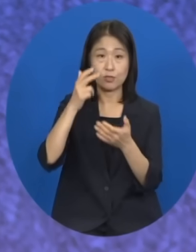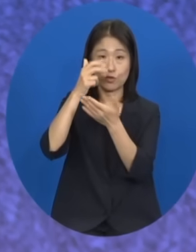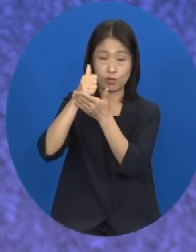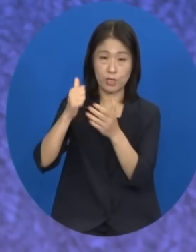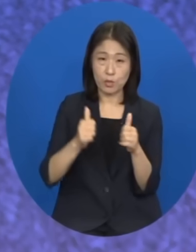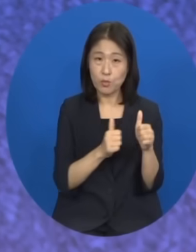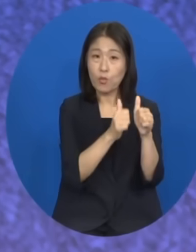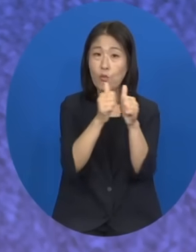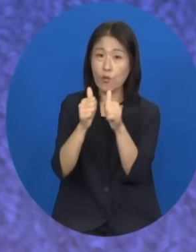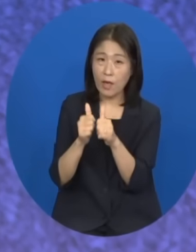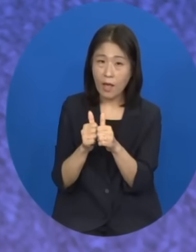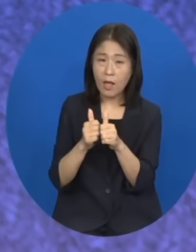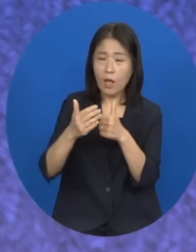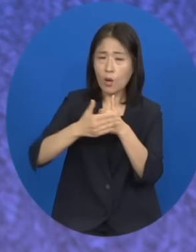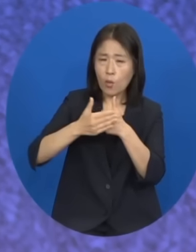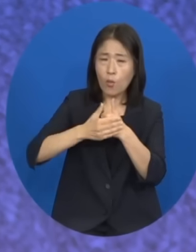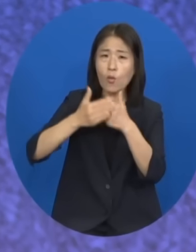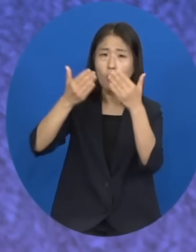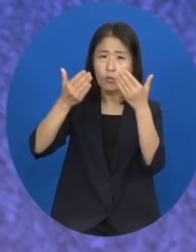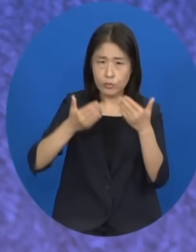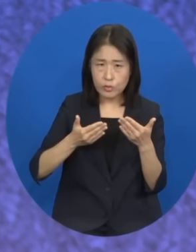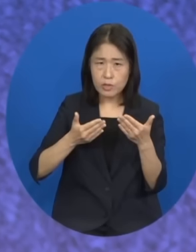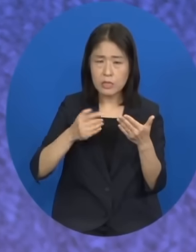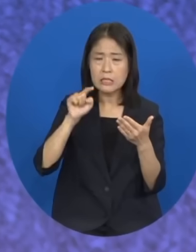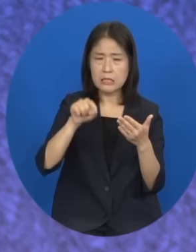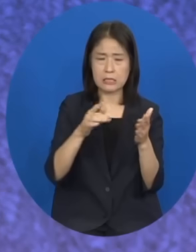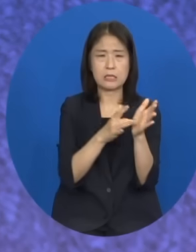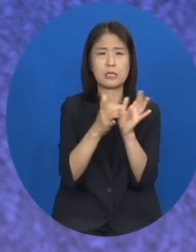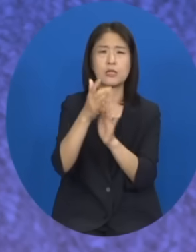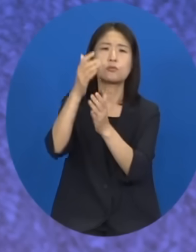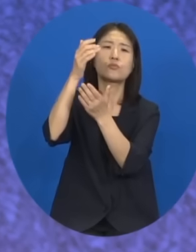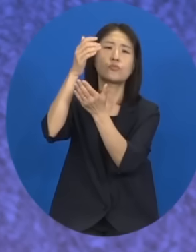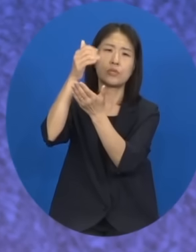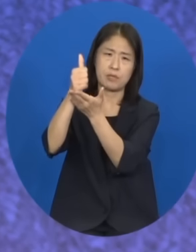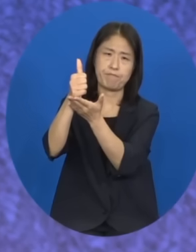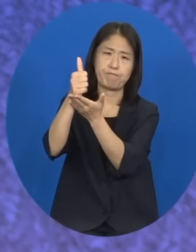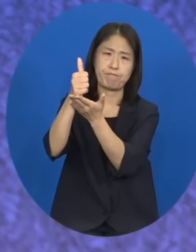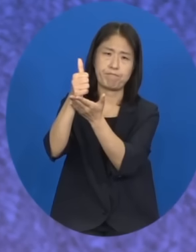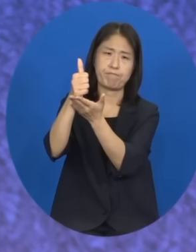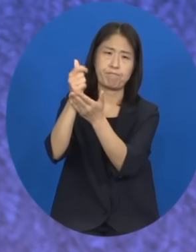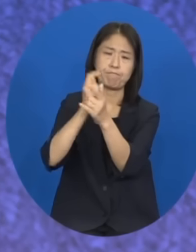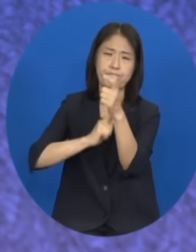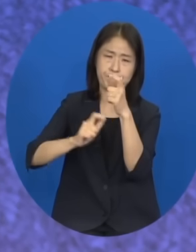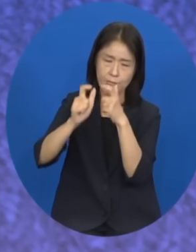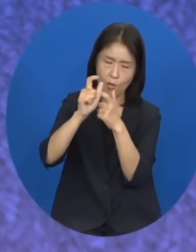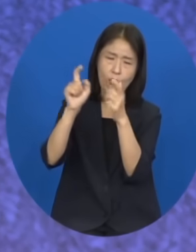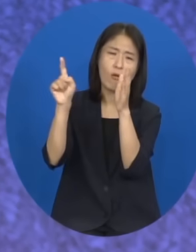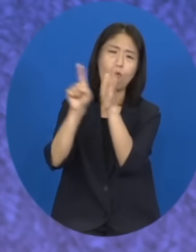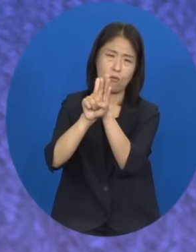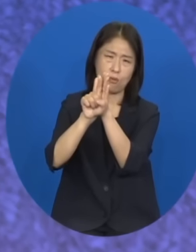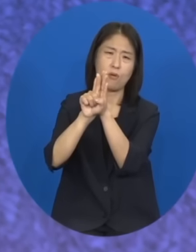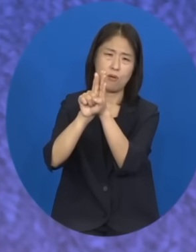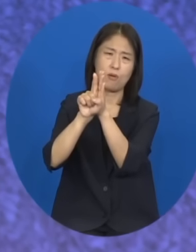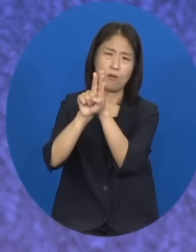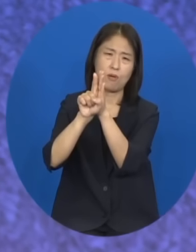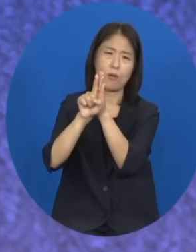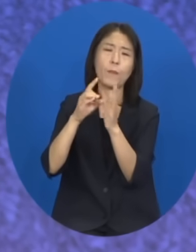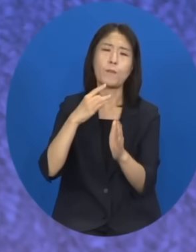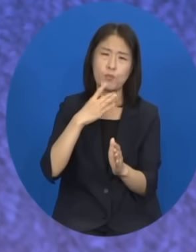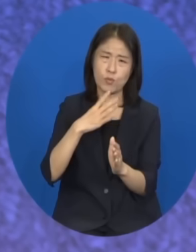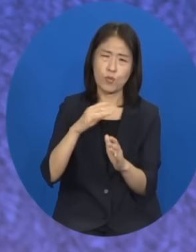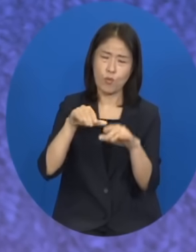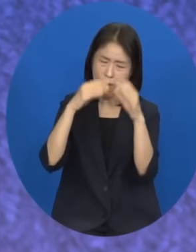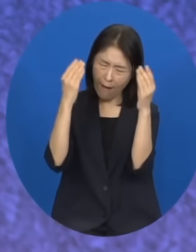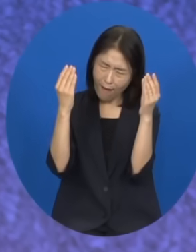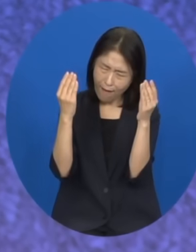수 있게끔 만들어주시는 그 예수님을 더욱 믿는 겁니다. 온전히